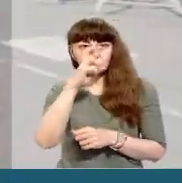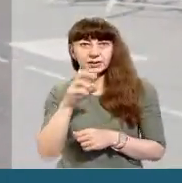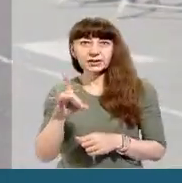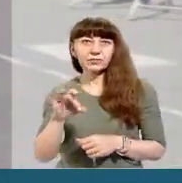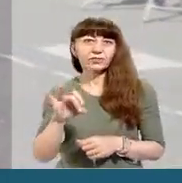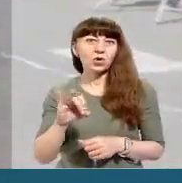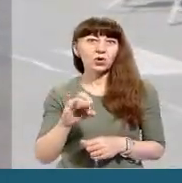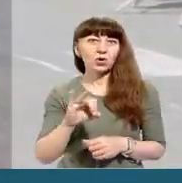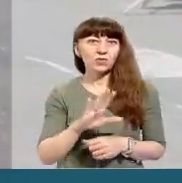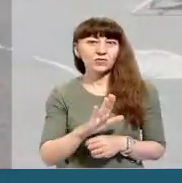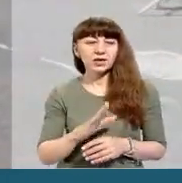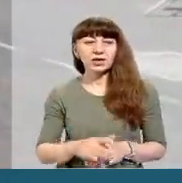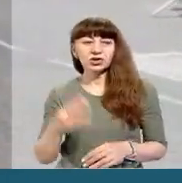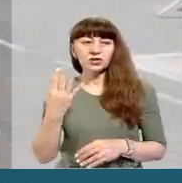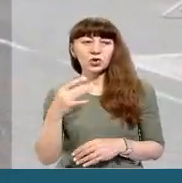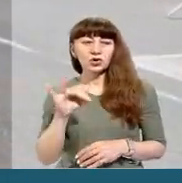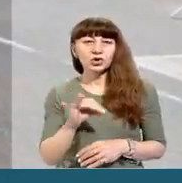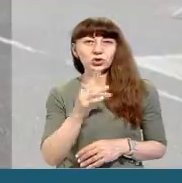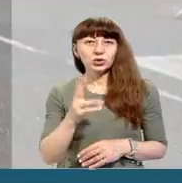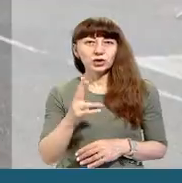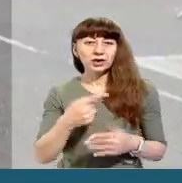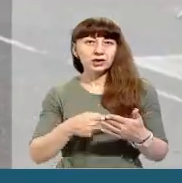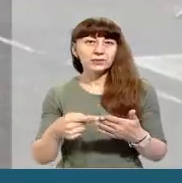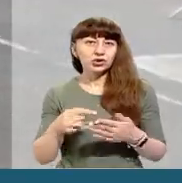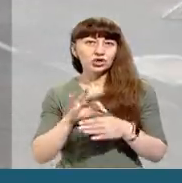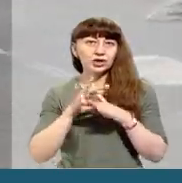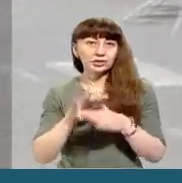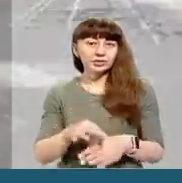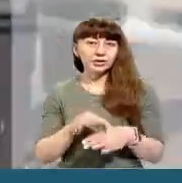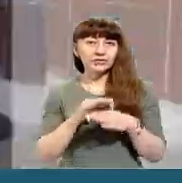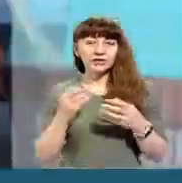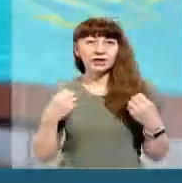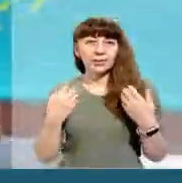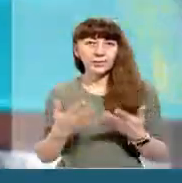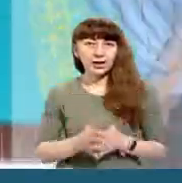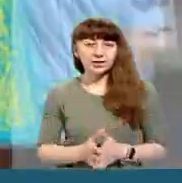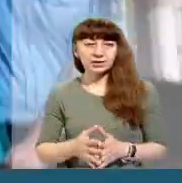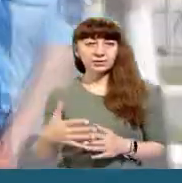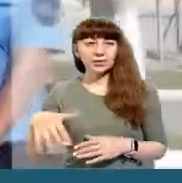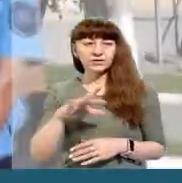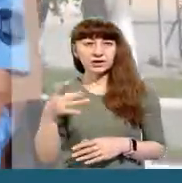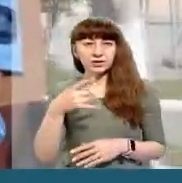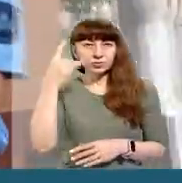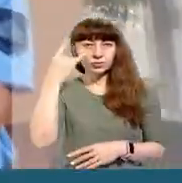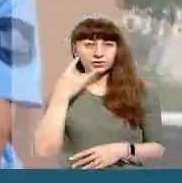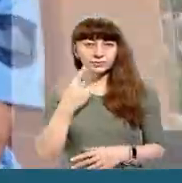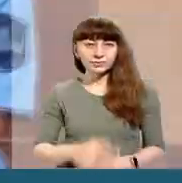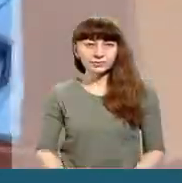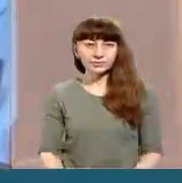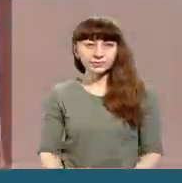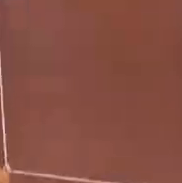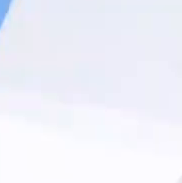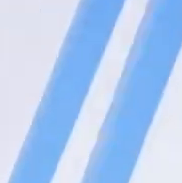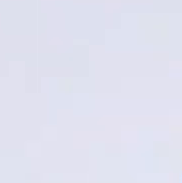4-ші маусым Қазақстан Республикасында мемлекеттік рәміздер күні ретінде мерекеленеді. Гүлсезім Шоқанқызы, Алексей Тіне, Қостанай,